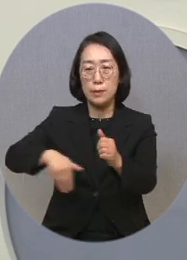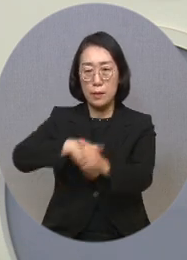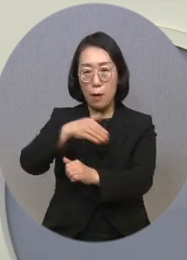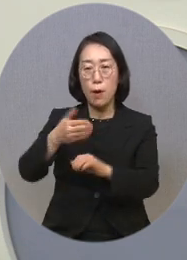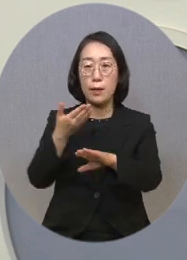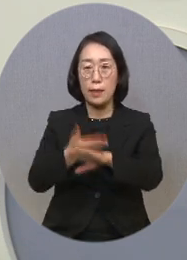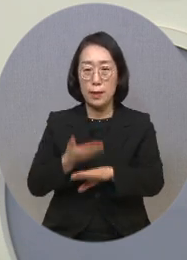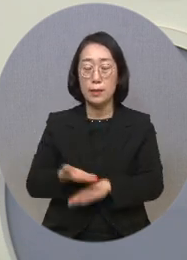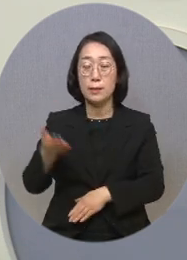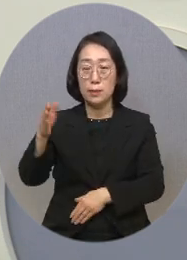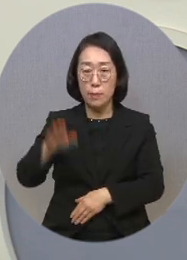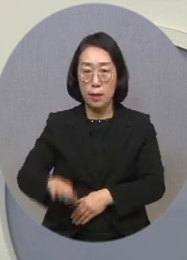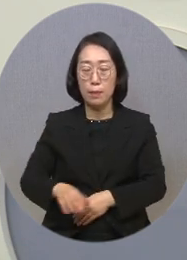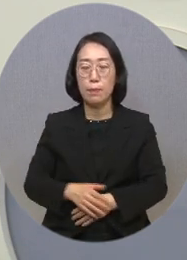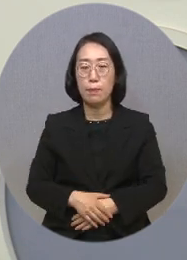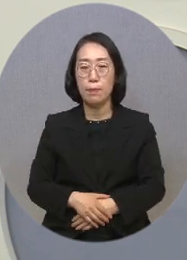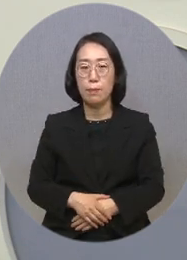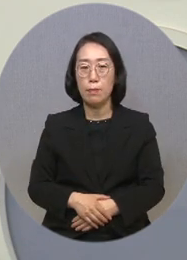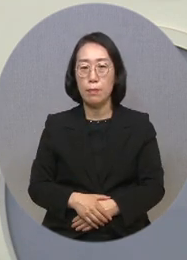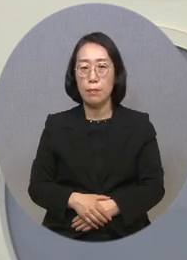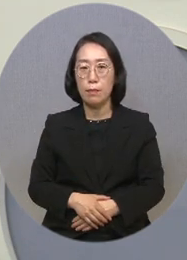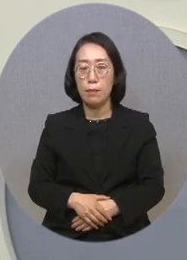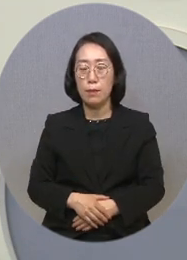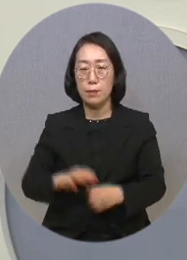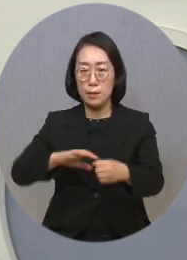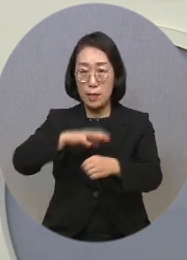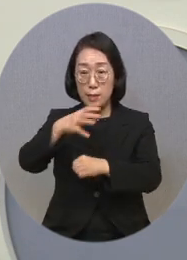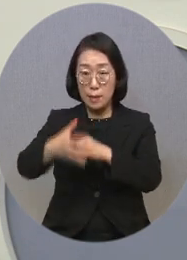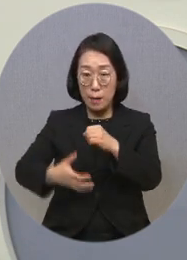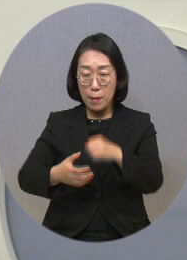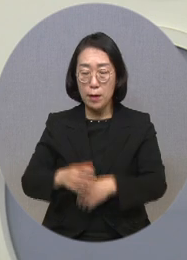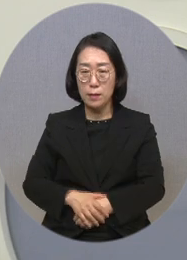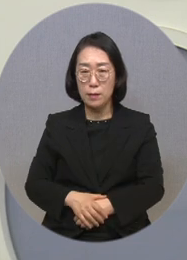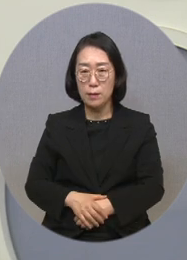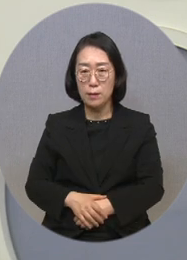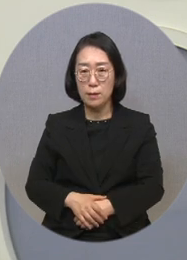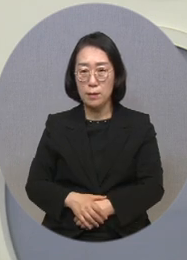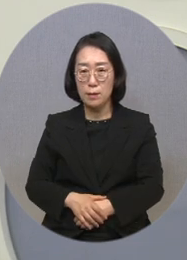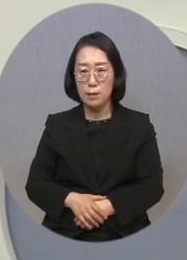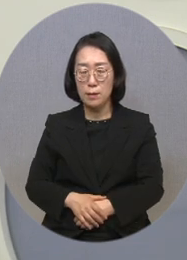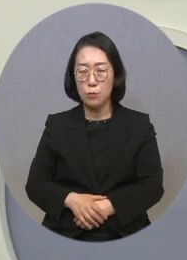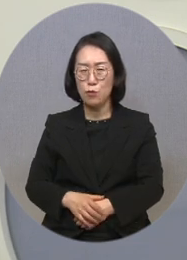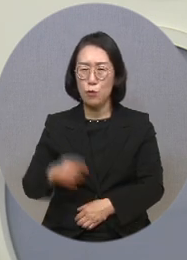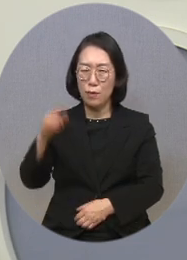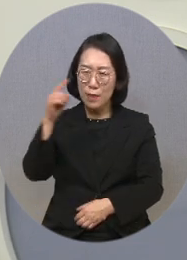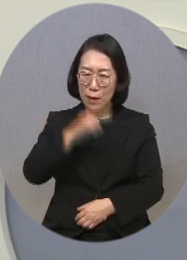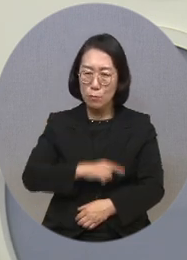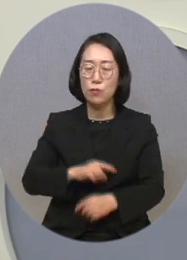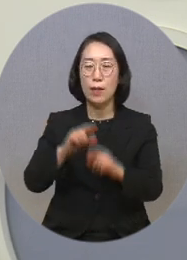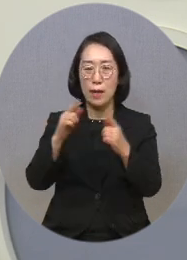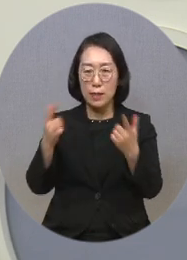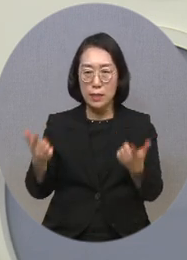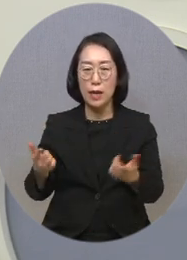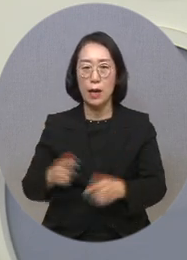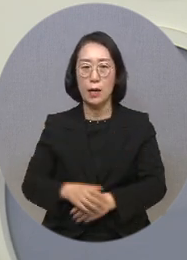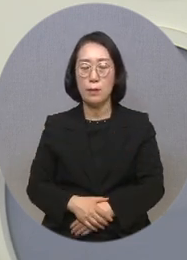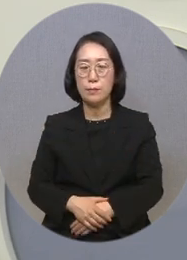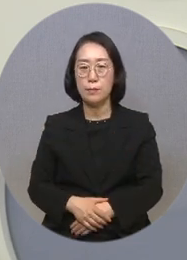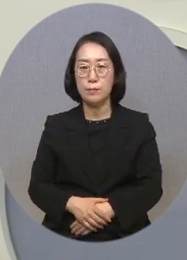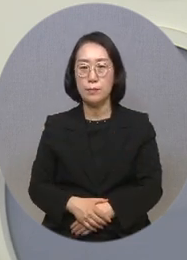형편은 틀려지겠지만 그래도 세상이 그렇게 야박한 해는 아니다 하는 그런 기운을 가지고